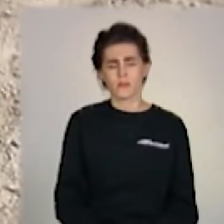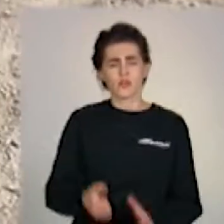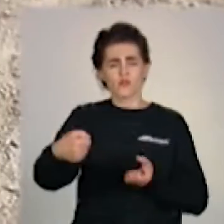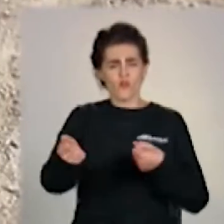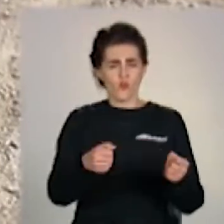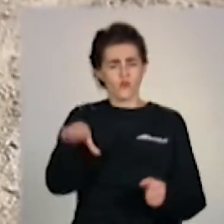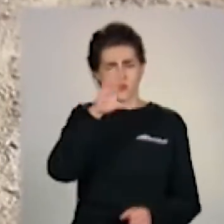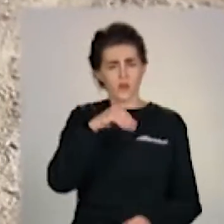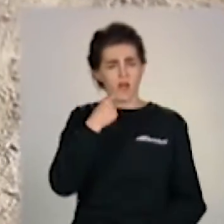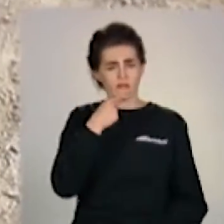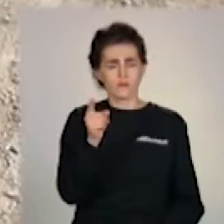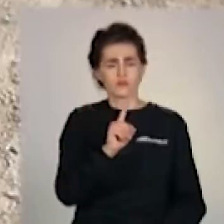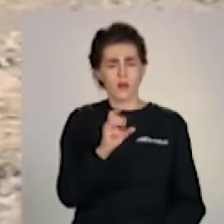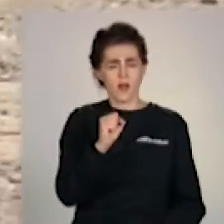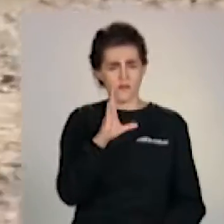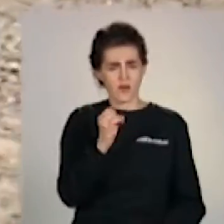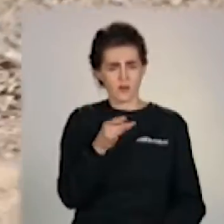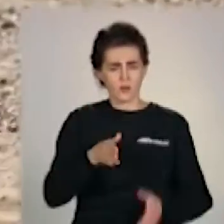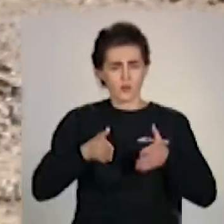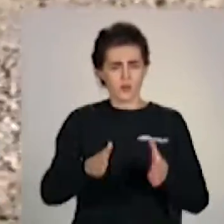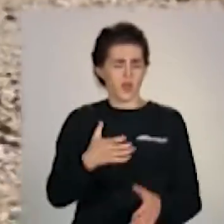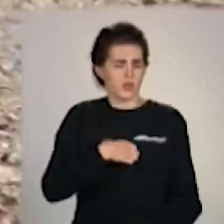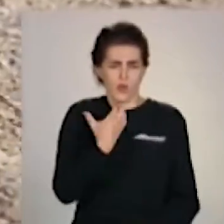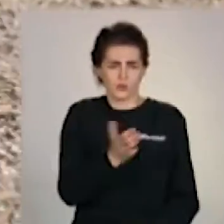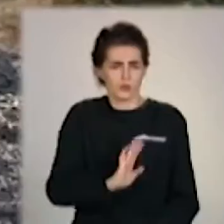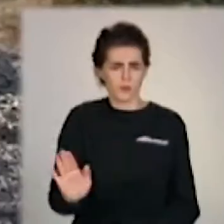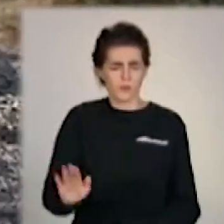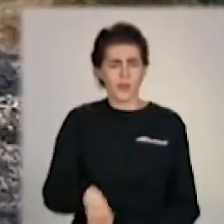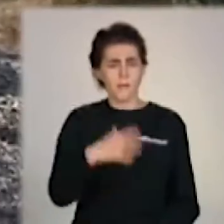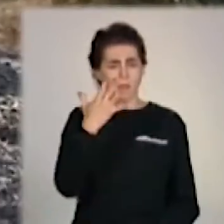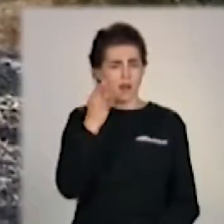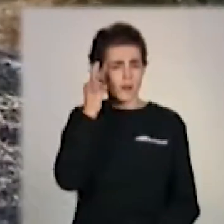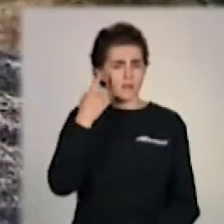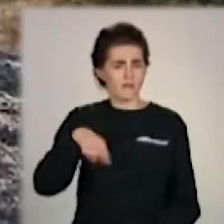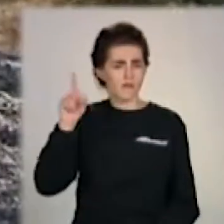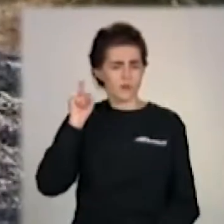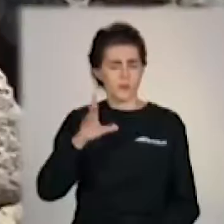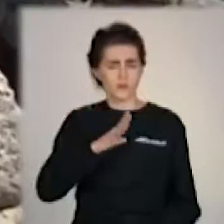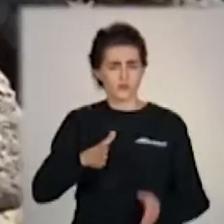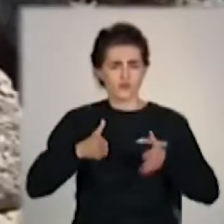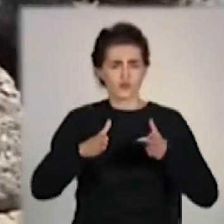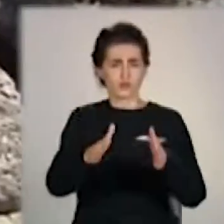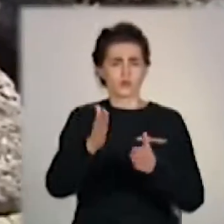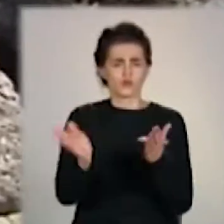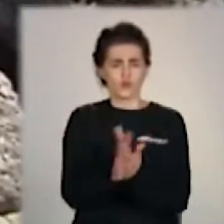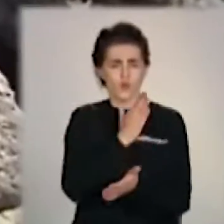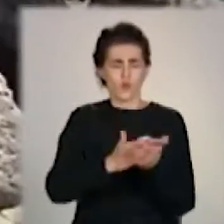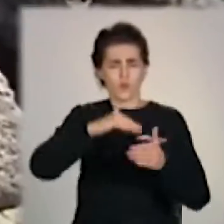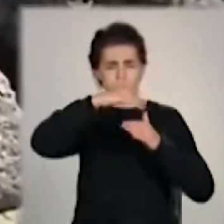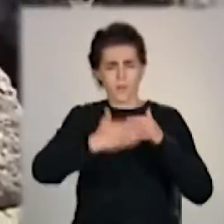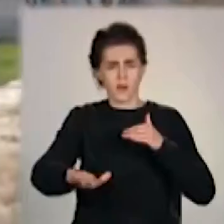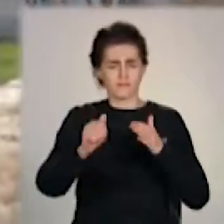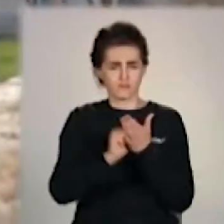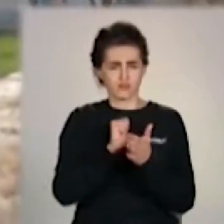Шофери запевняють, аварійність маршруту їх не лякає. Ще 5 років тому частина дороги обвалилася через